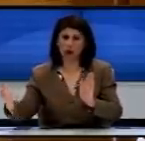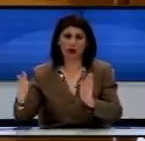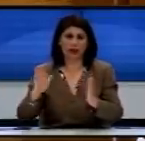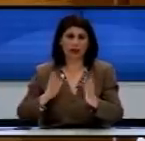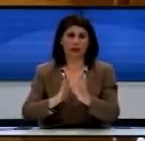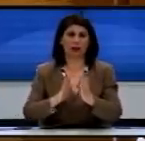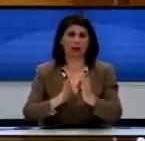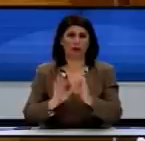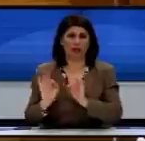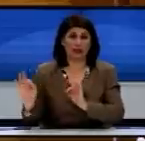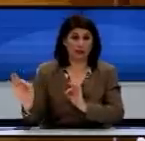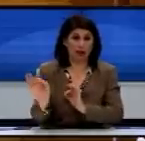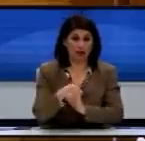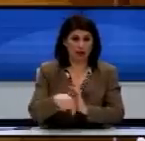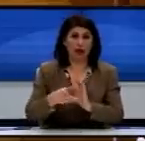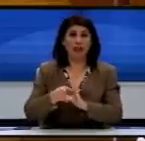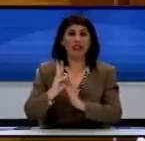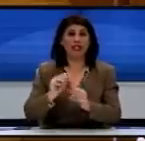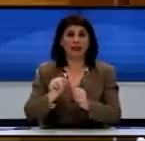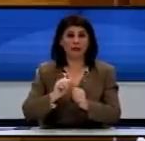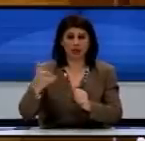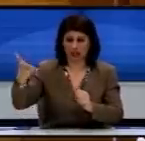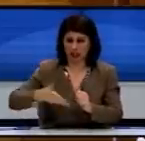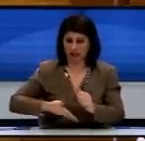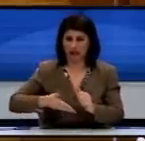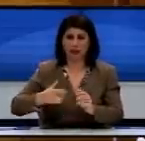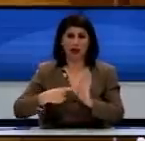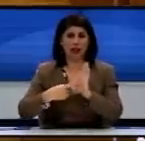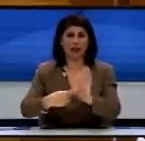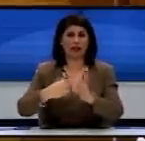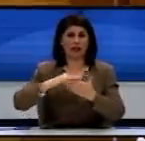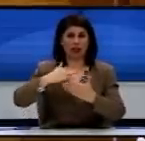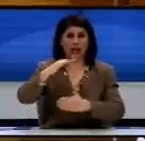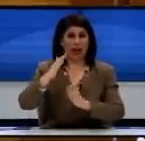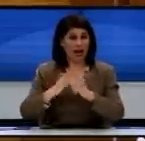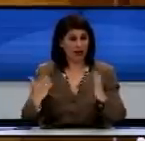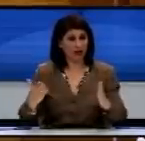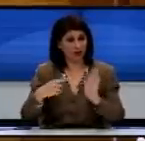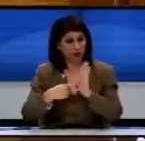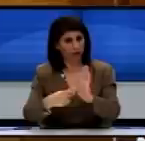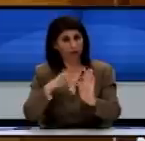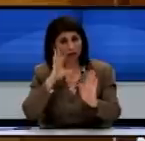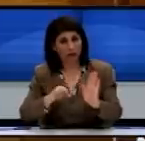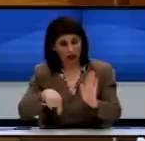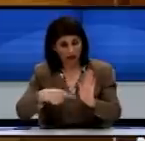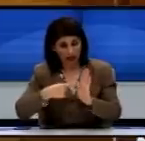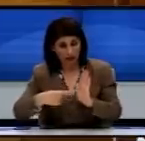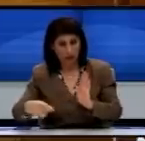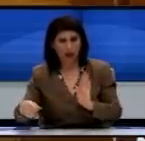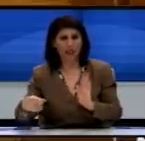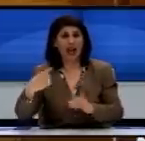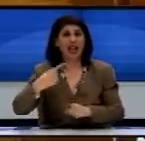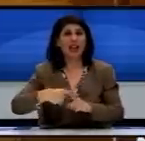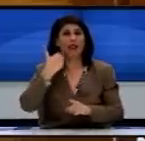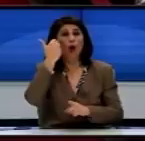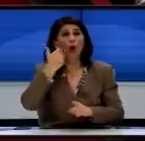της πανδημίας εδώ και 13 μήνες. Ήρθατε και μας δείξατε ένα χάρτη που δείχνει όντως αυτή την εβδομάδα